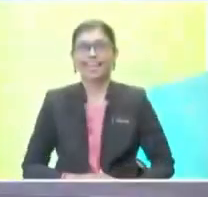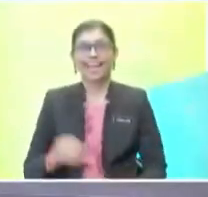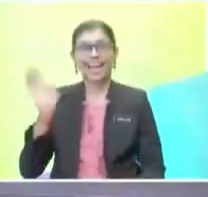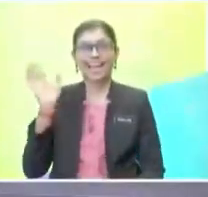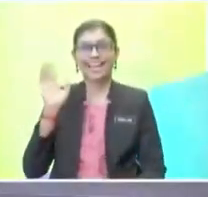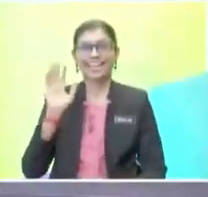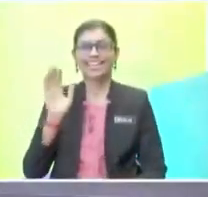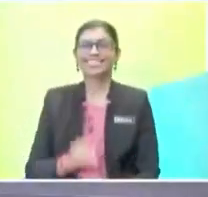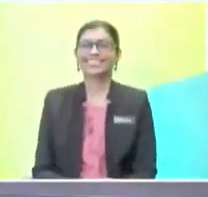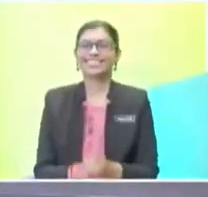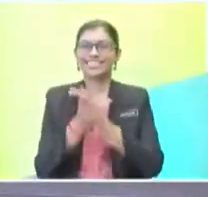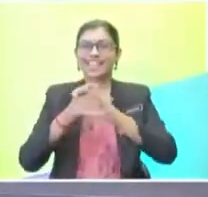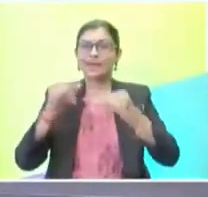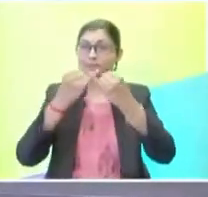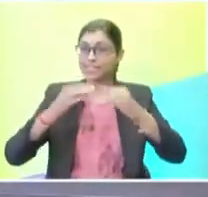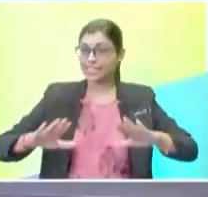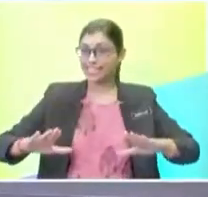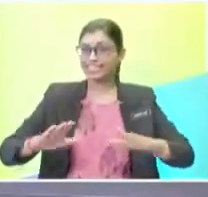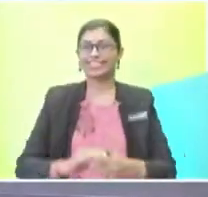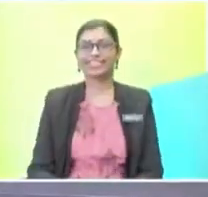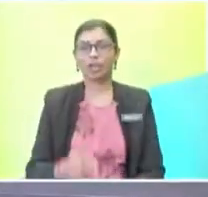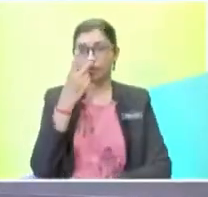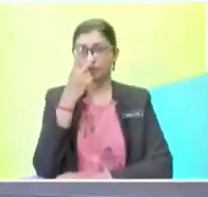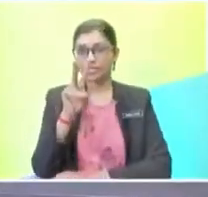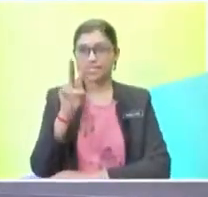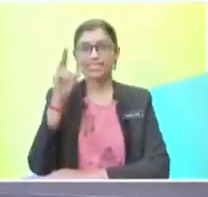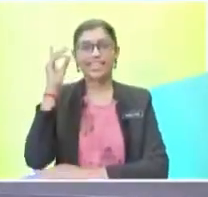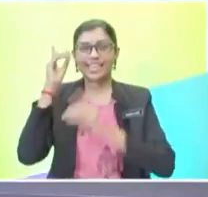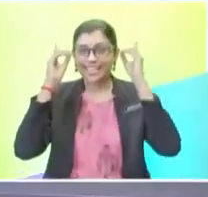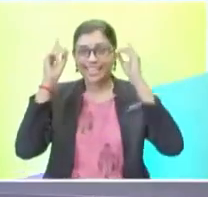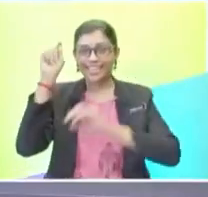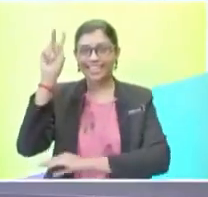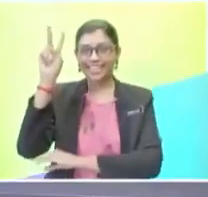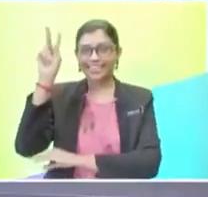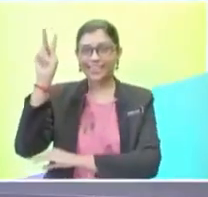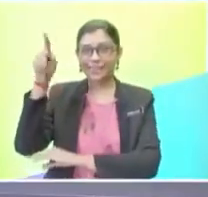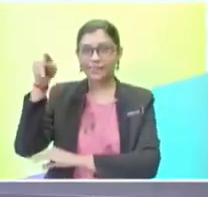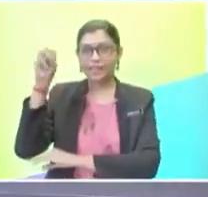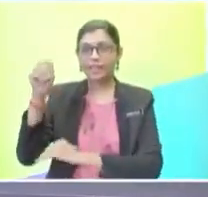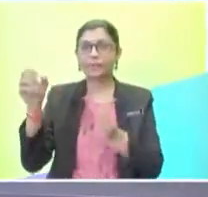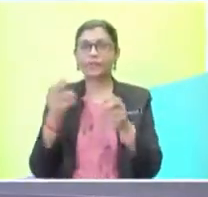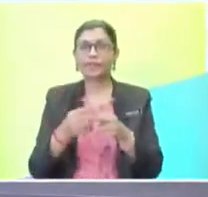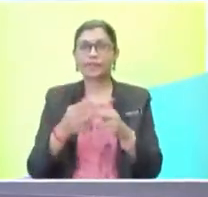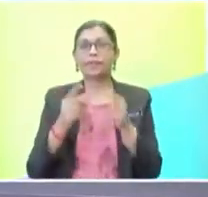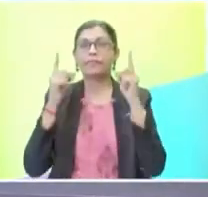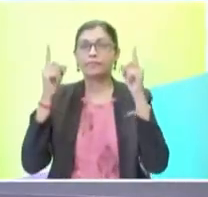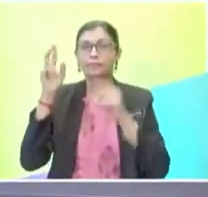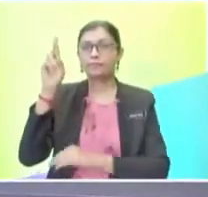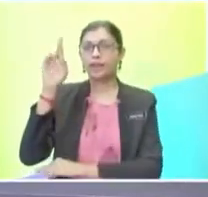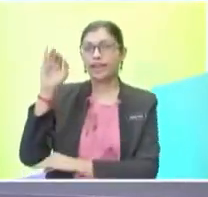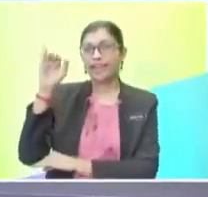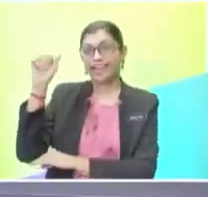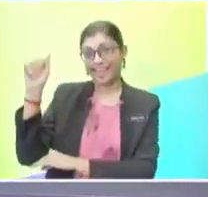Hai, assalamualaikum. Salam sejahtera. Anda sudah menyaksikan Didik TV KPM hari ini bersama-sama dengan saya Ria selaku pengacara anda. Apa